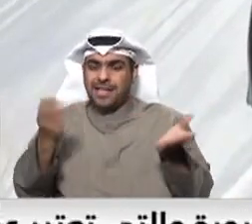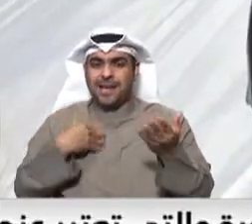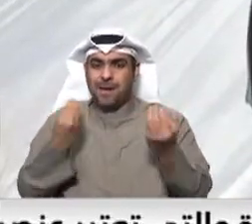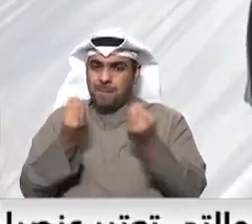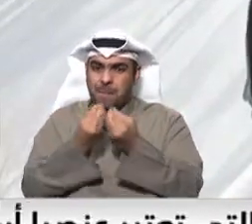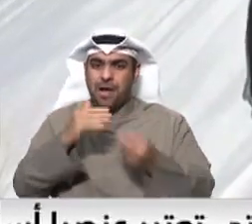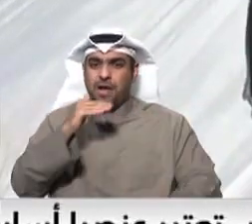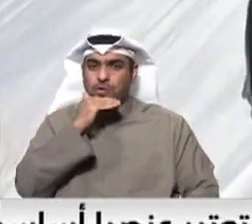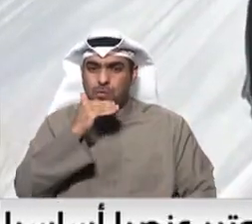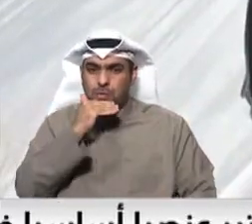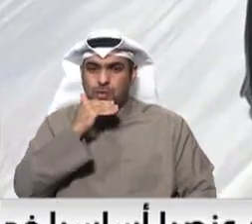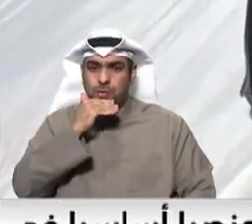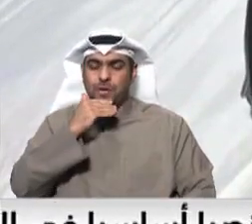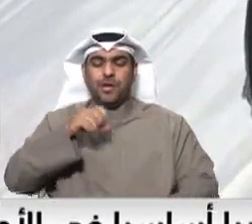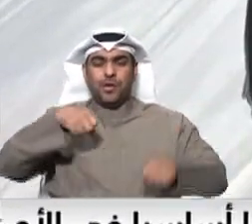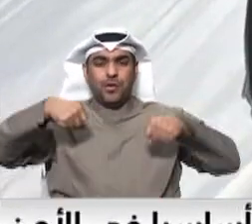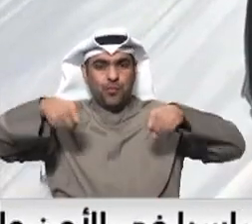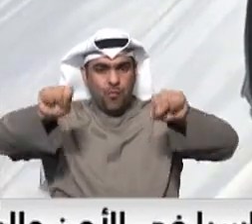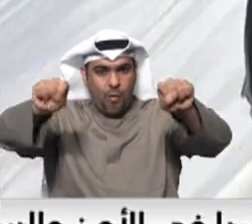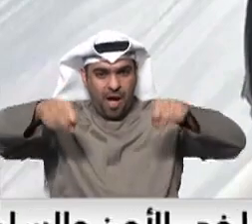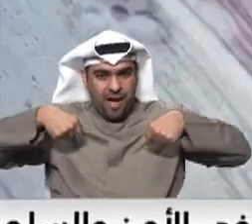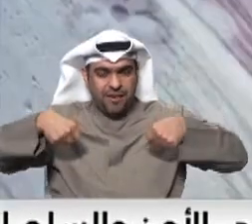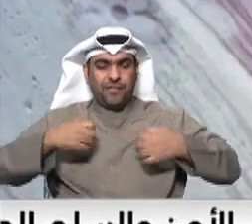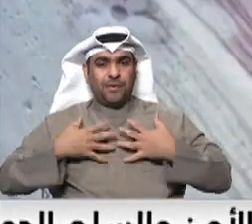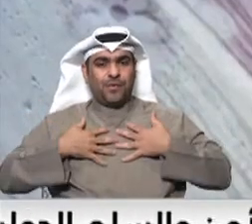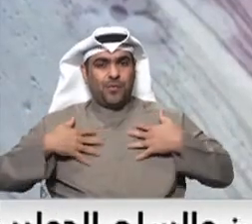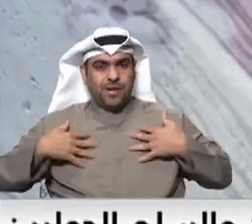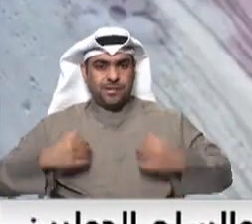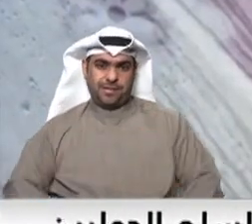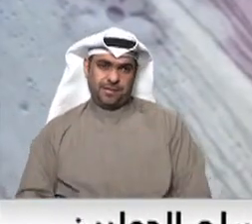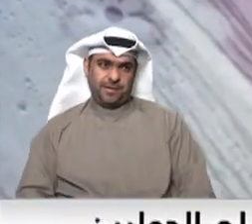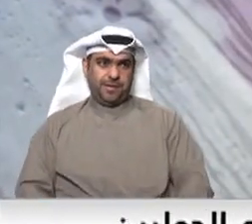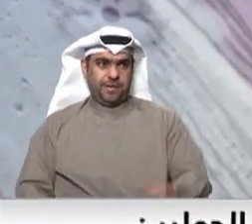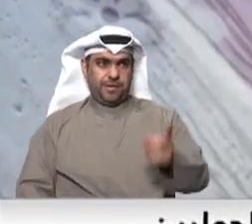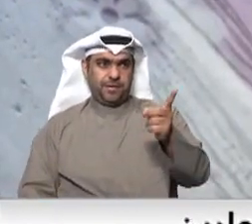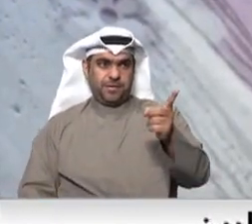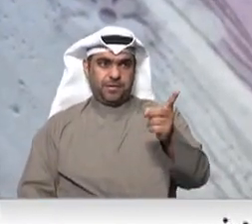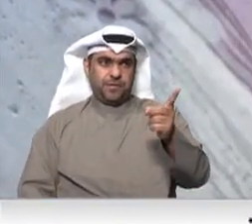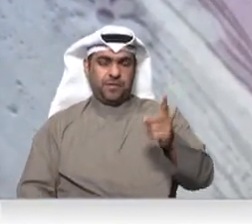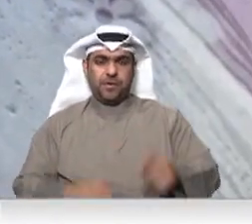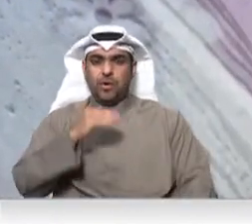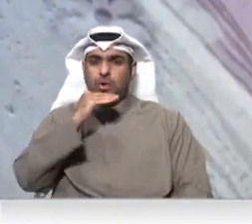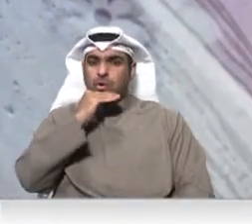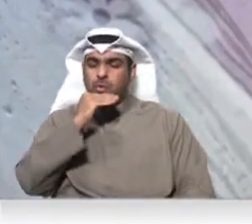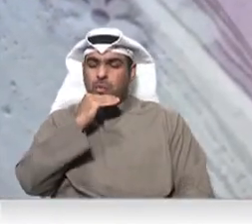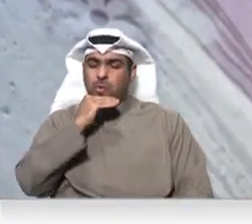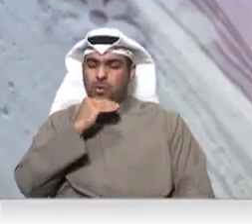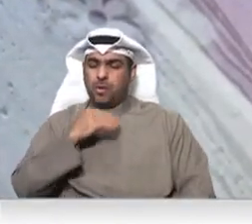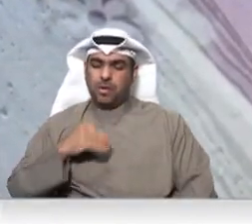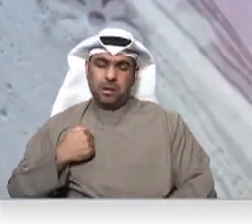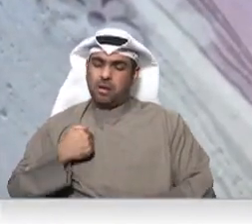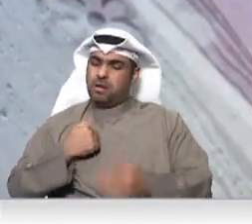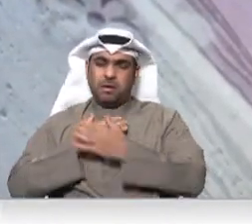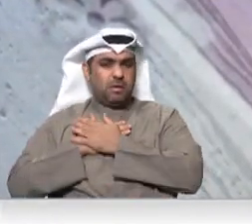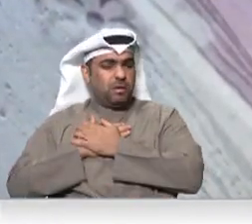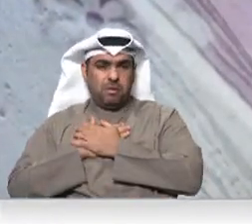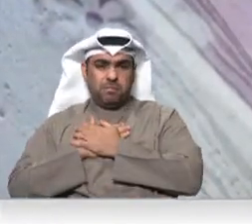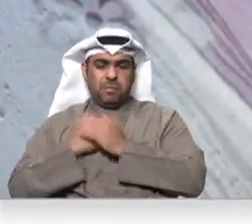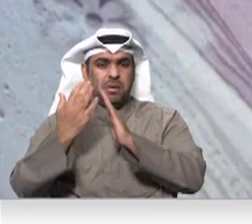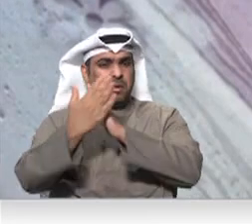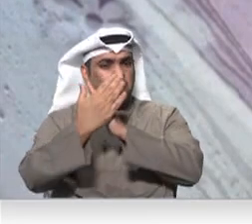على الملاهي وعلى الألعاب وعلى كل إشي بقى يودينا. كان أبوي بيعني لي كتير في حياتي، هو كان سند